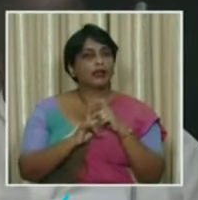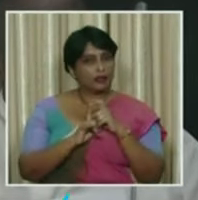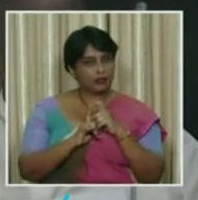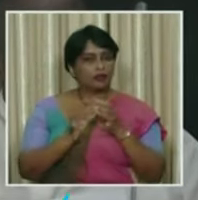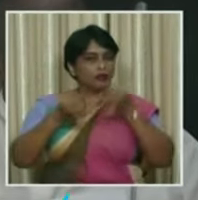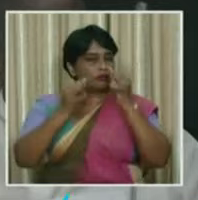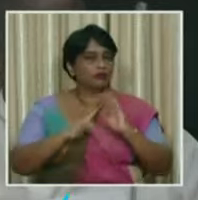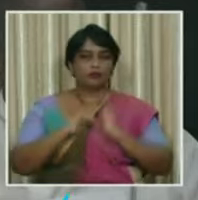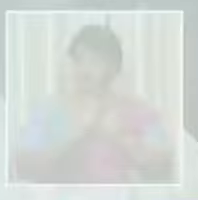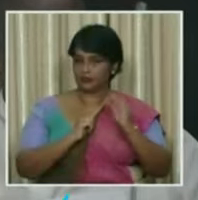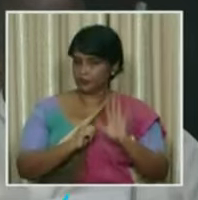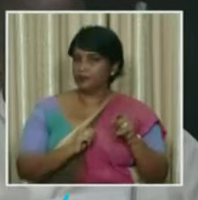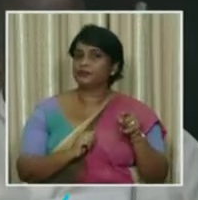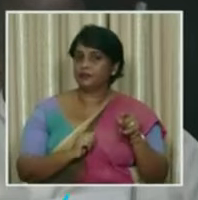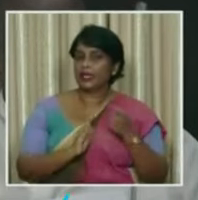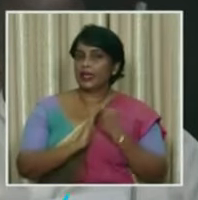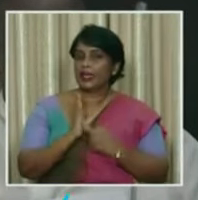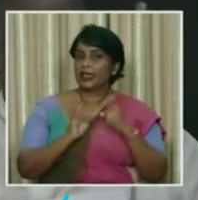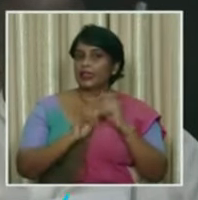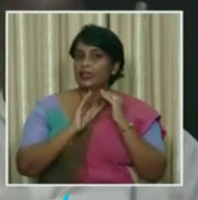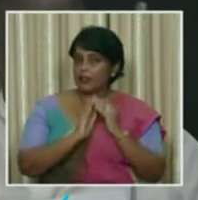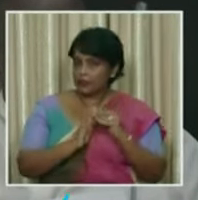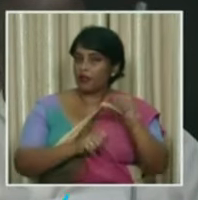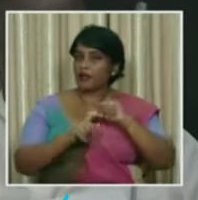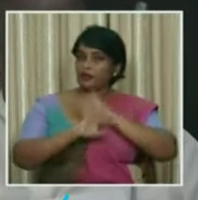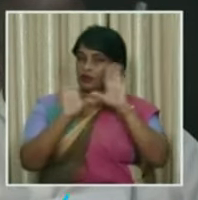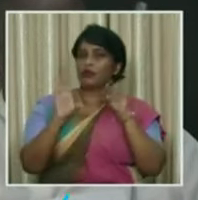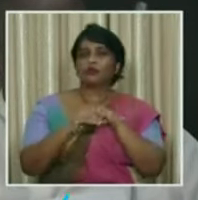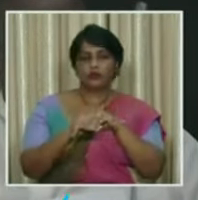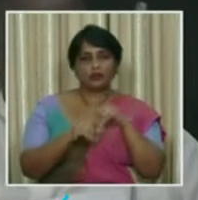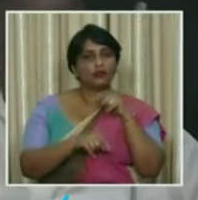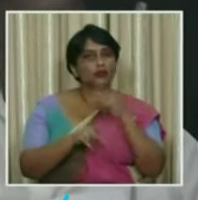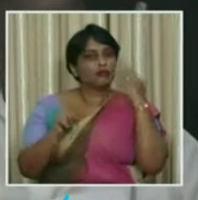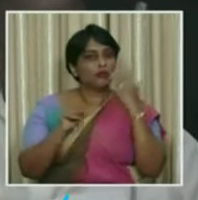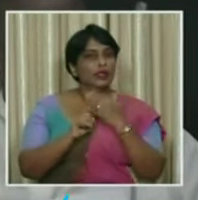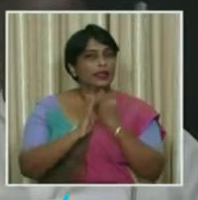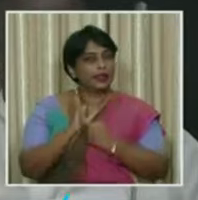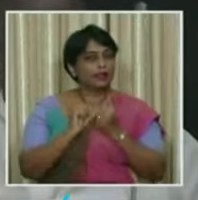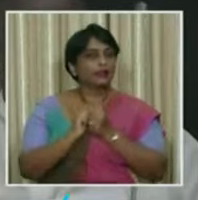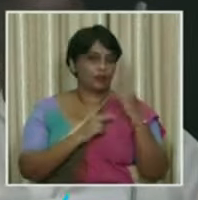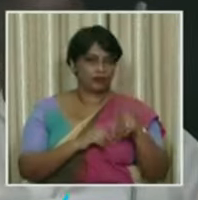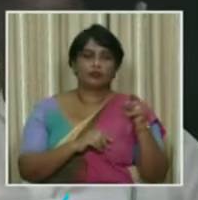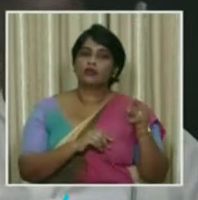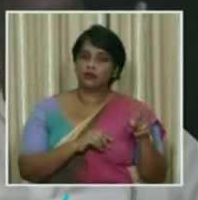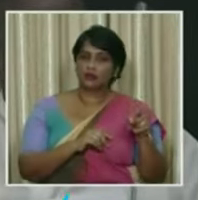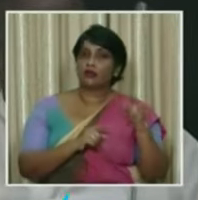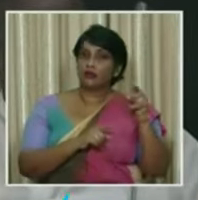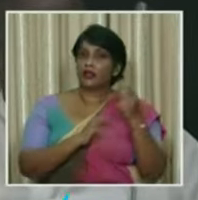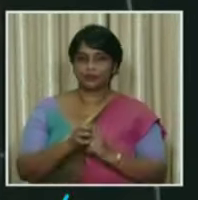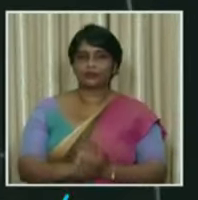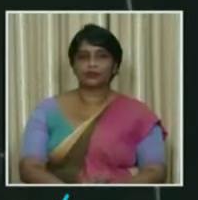ඉතාම විධිමත් පරීක්ෂණයක් සිදු කරනවා නීතිපද දෙපාර්තමේන්තුව තුල ආයතන සියල්ල මැදිහත් වෙලා තිබෙනවා ඒ සම්බන්ධයෙන් නීතිමය කටයුතු කරන්න බාරව තිබෙන්නේ අදාළ